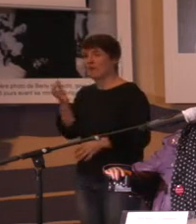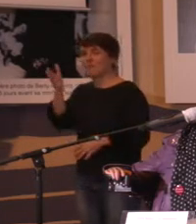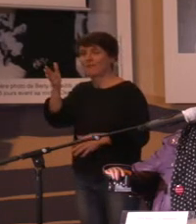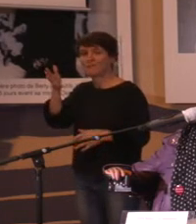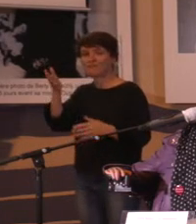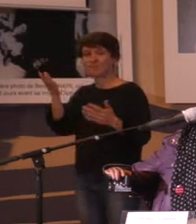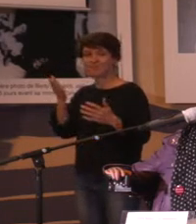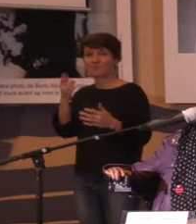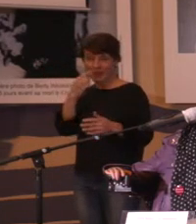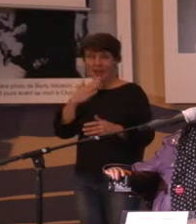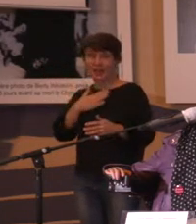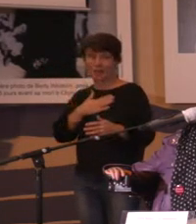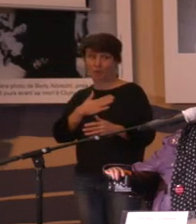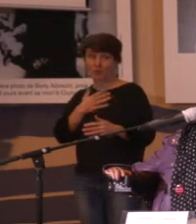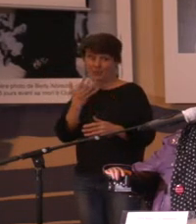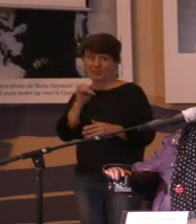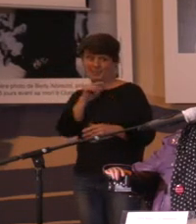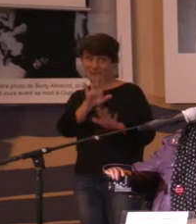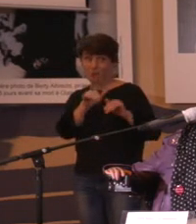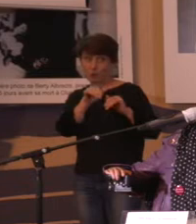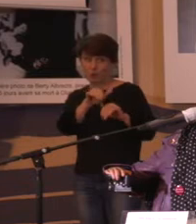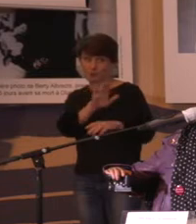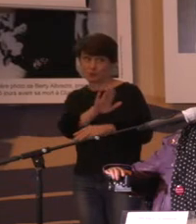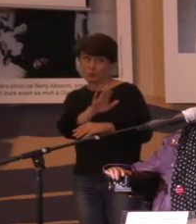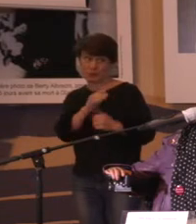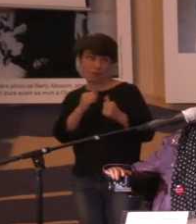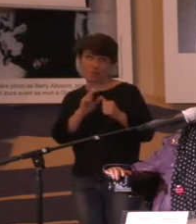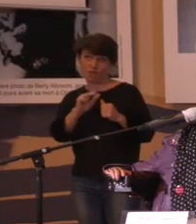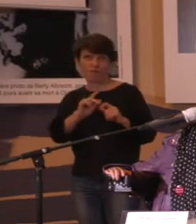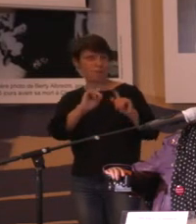vous continuez comme ça, on va vous traiter de communautariste.